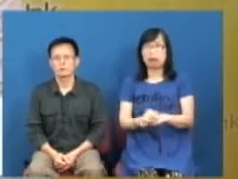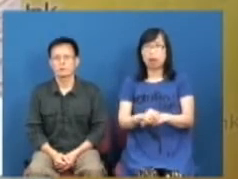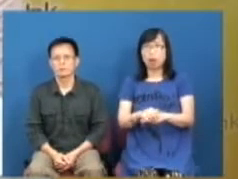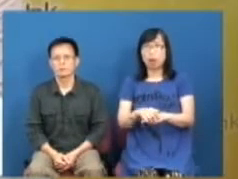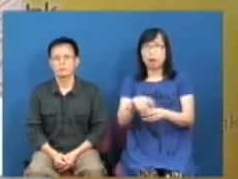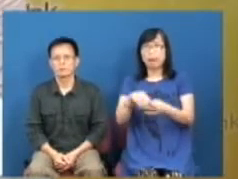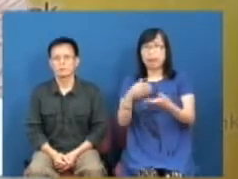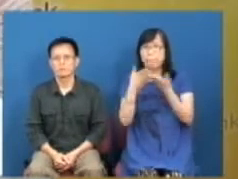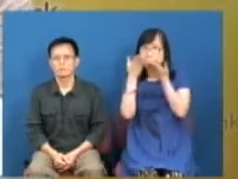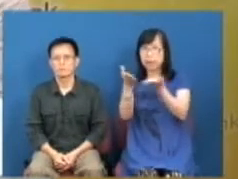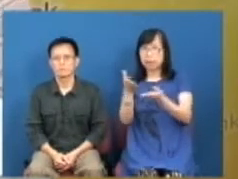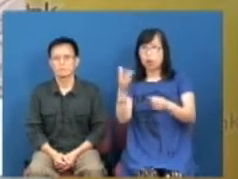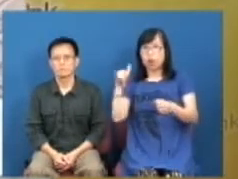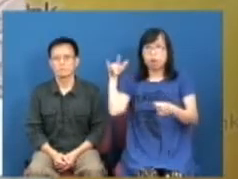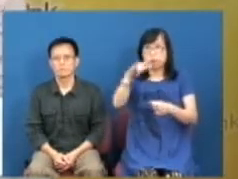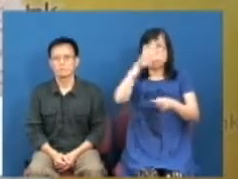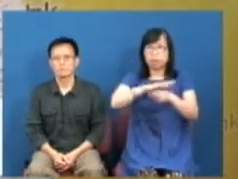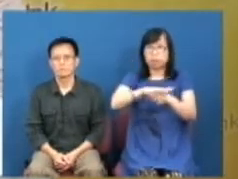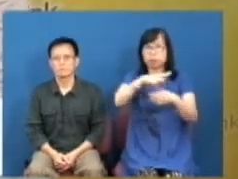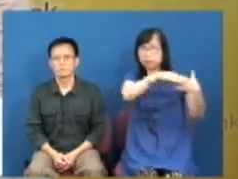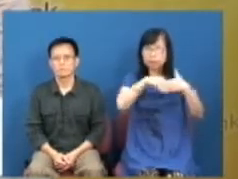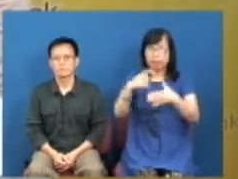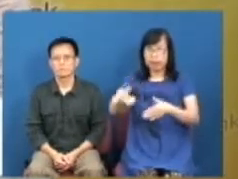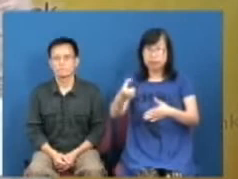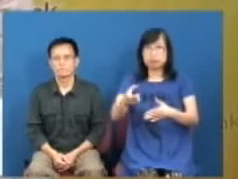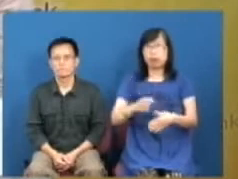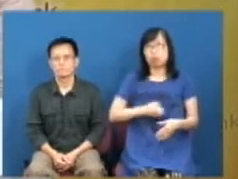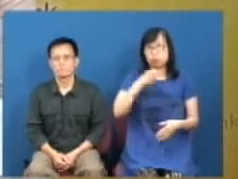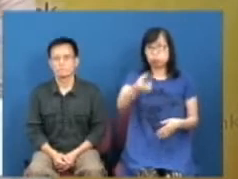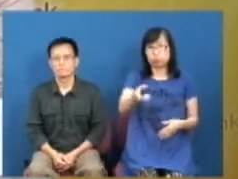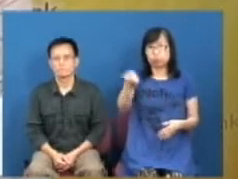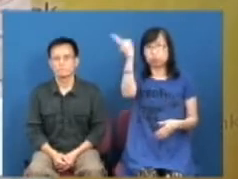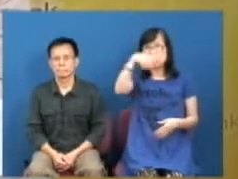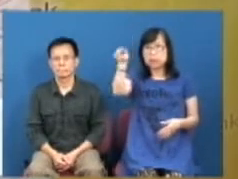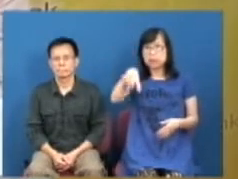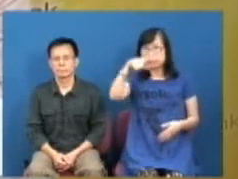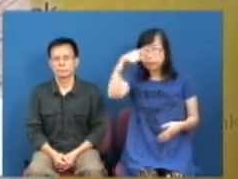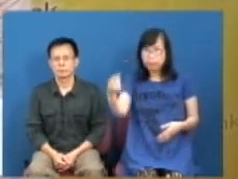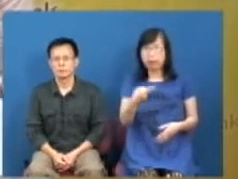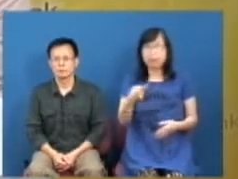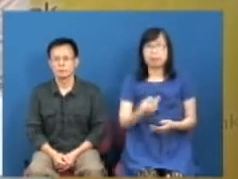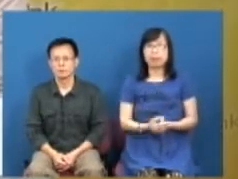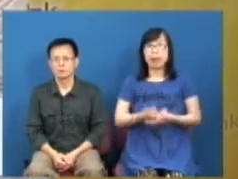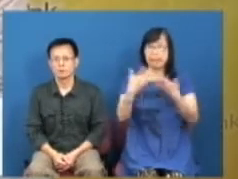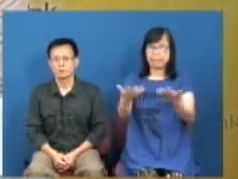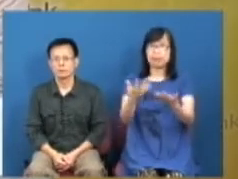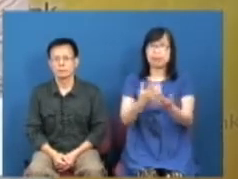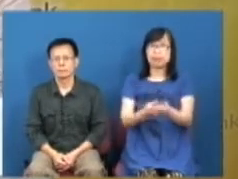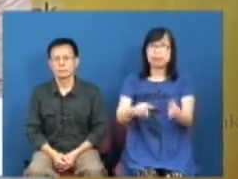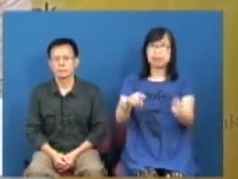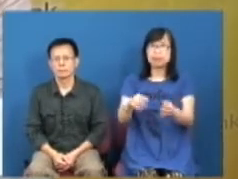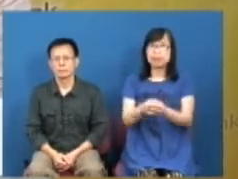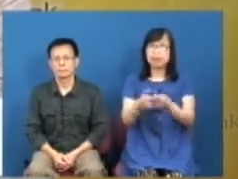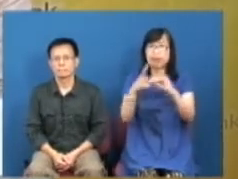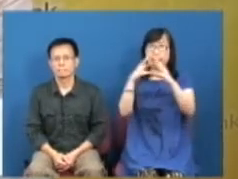俾意見嘅時候，佢都帶埋錢嘅喎。首先捐1000萬俾你做即係呢個核電嘅研究，